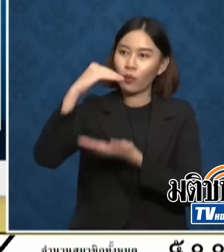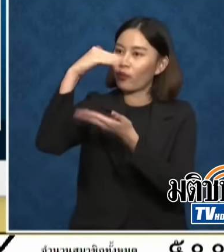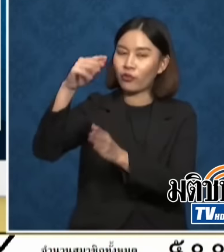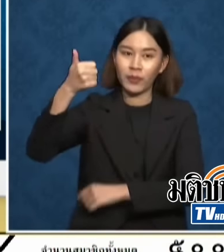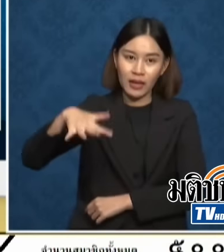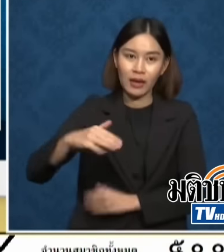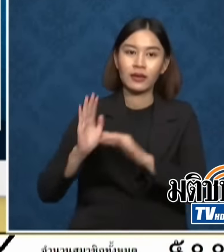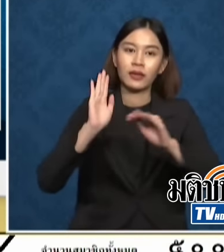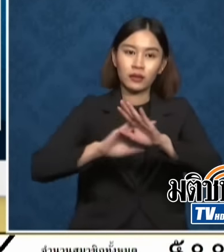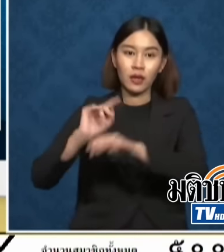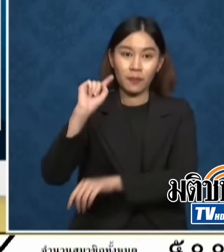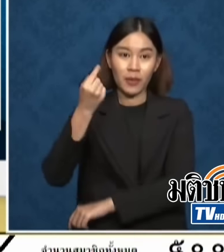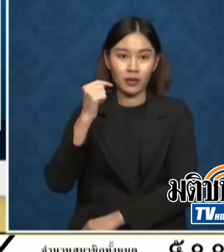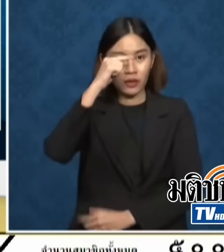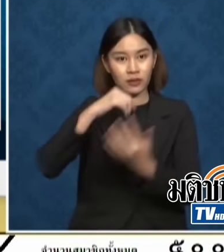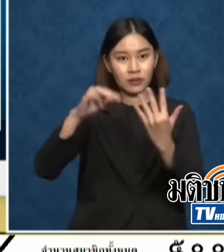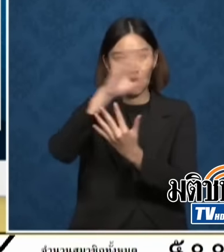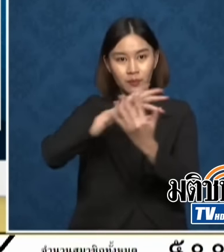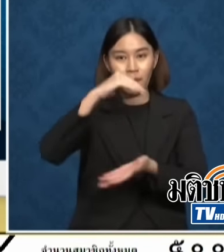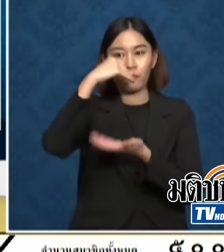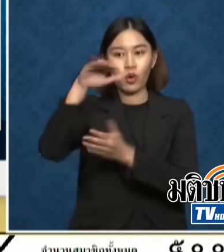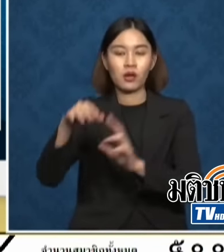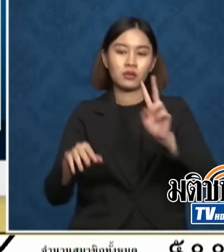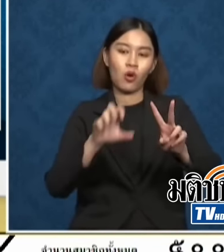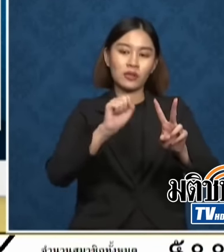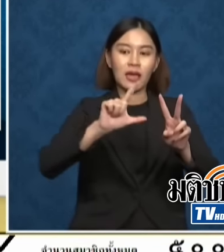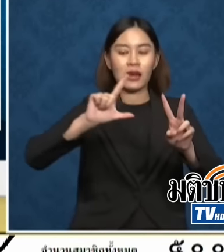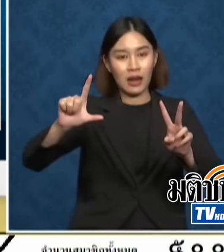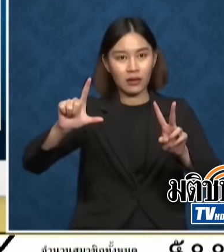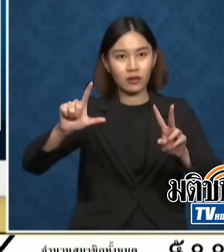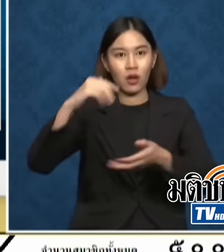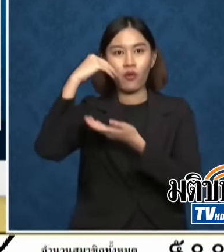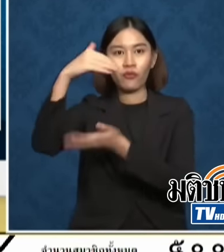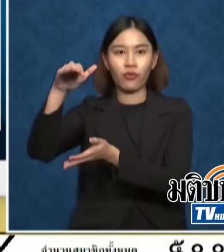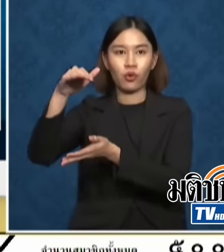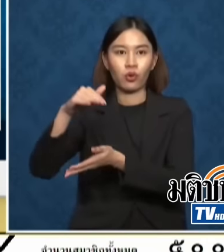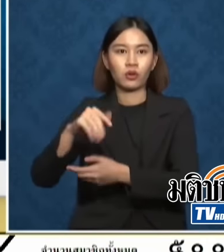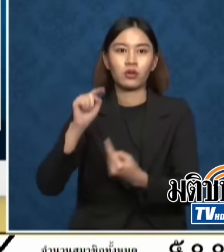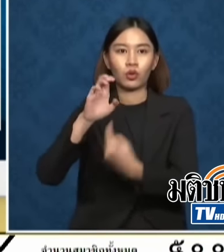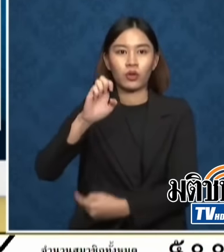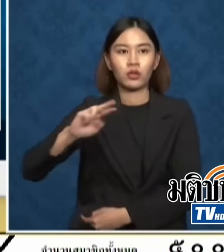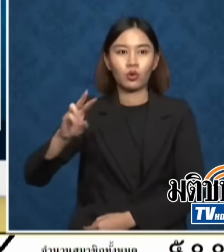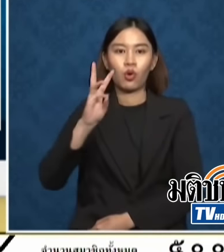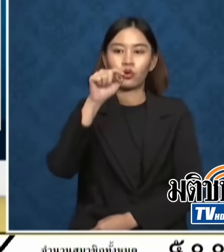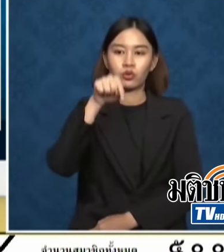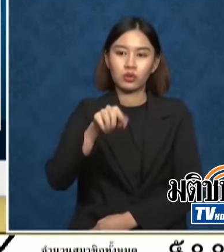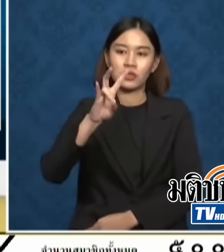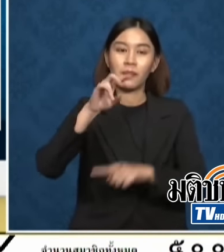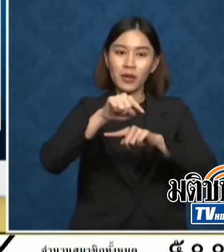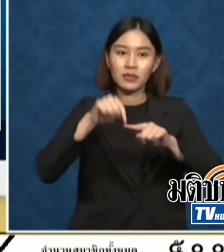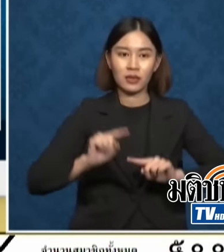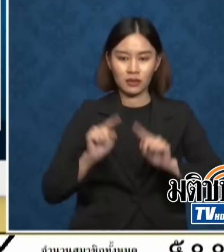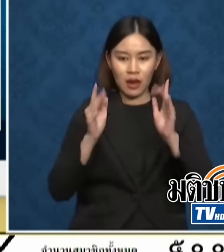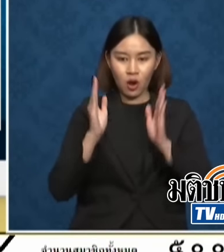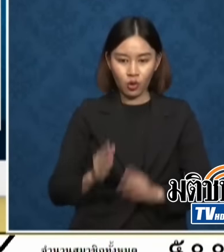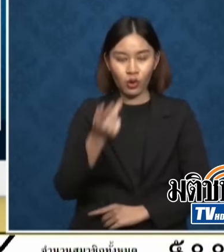กันอีกครั้งหนึ่งครับว่าประเทศไทยส่งออกประมง 200,000 ล้านบาทส่งออกไปยุโรปแค่ 6.7% เท่านั้นแต่คน